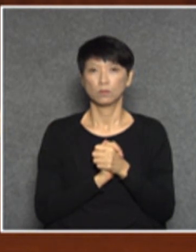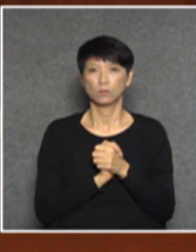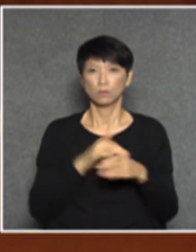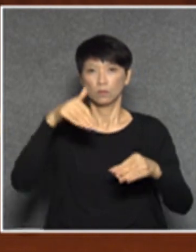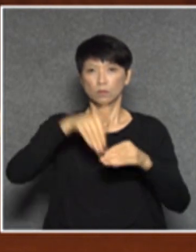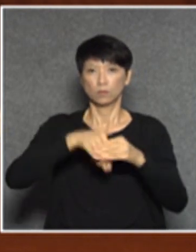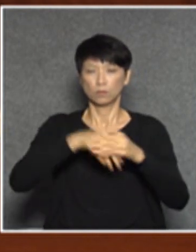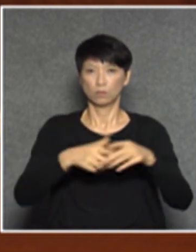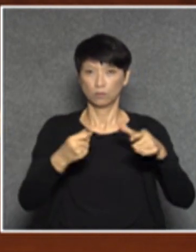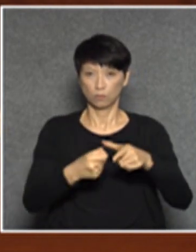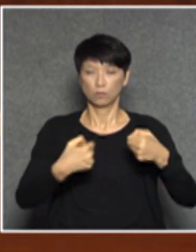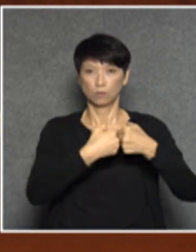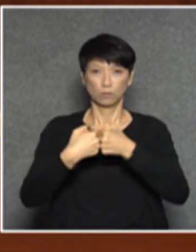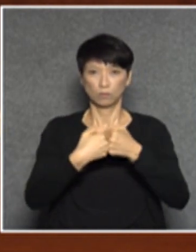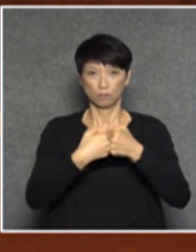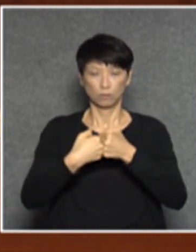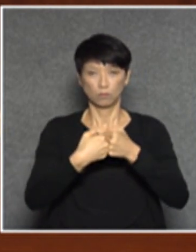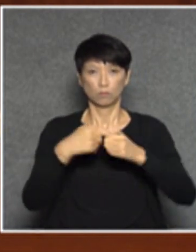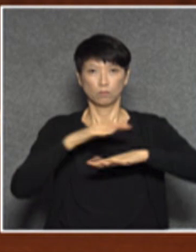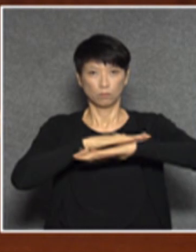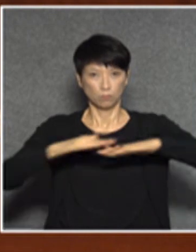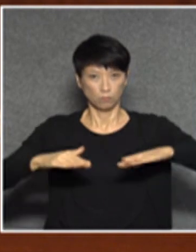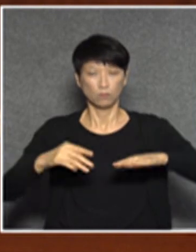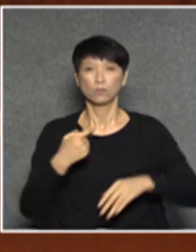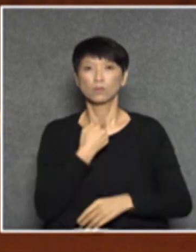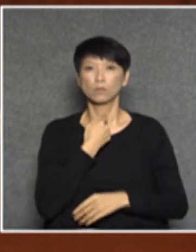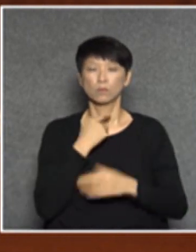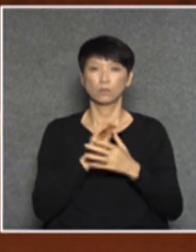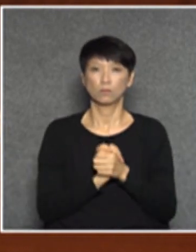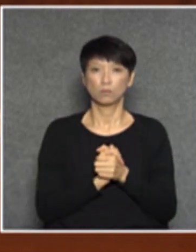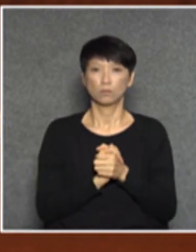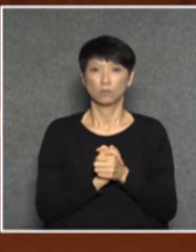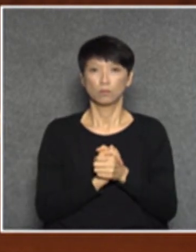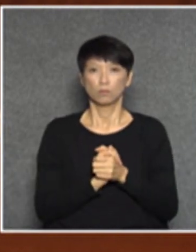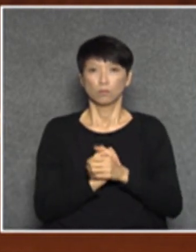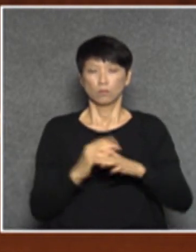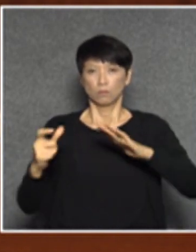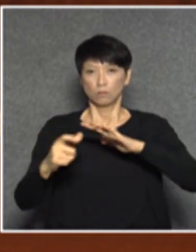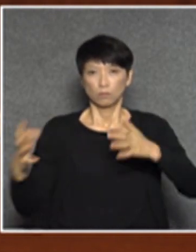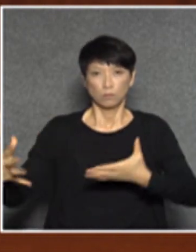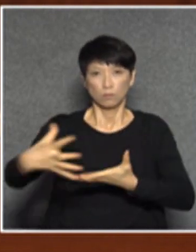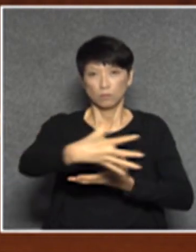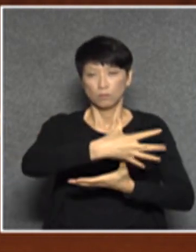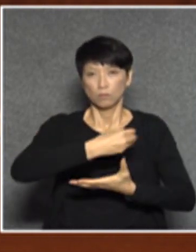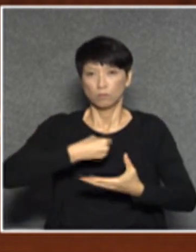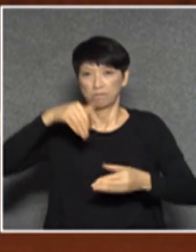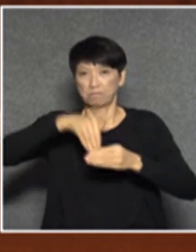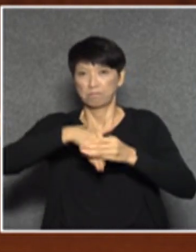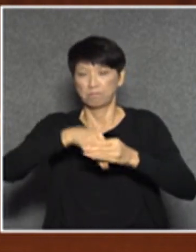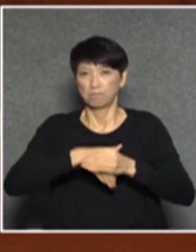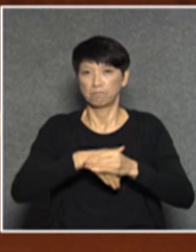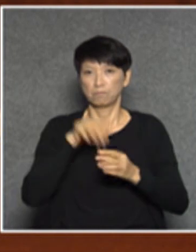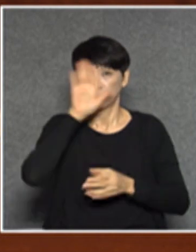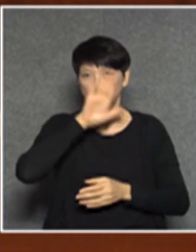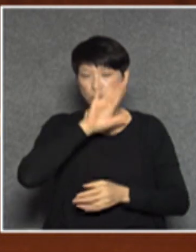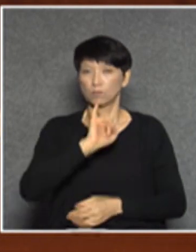平性同埋競爭性，減少圍標嘅機會。房協同埋市建局咧喺前年